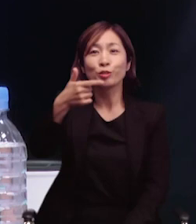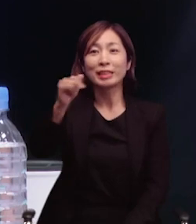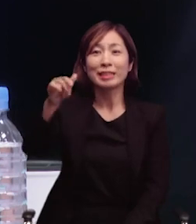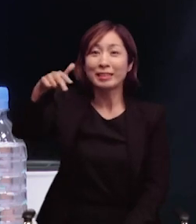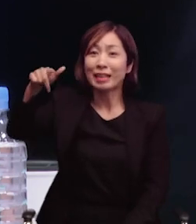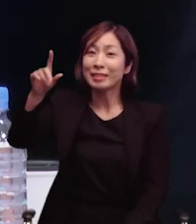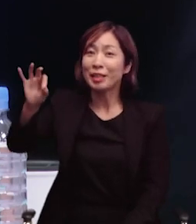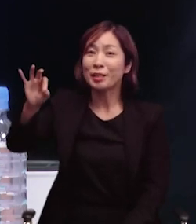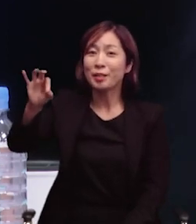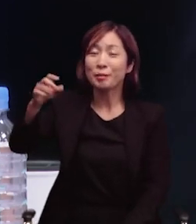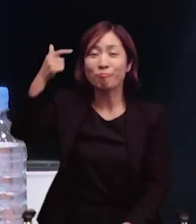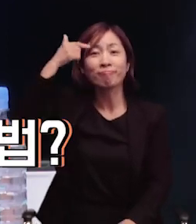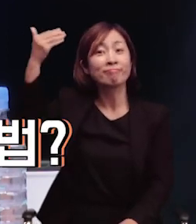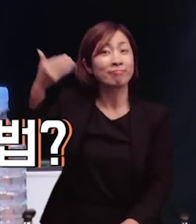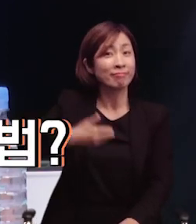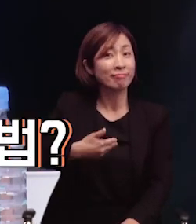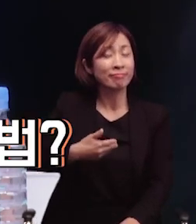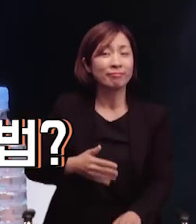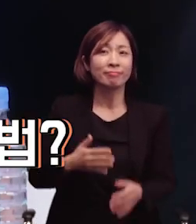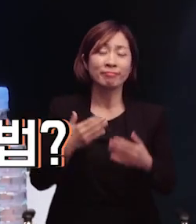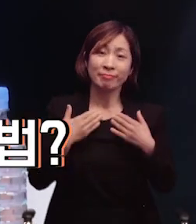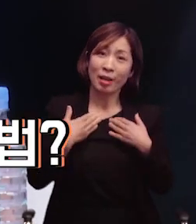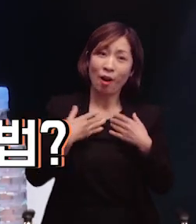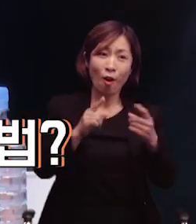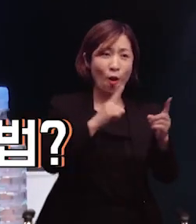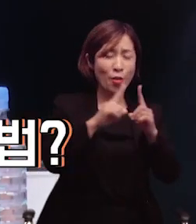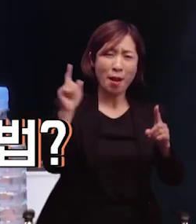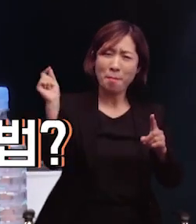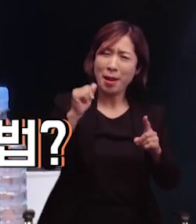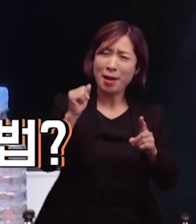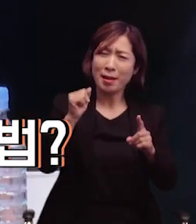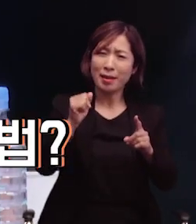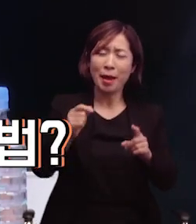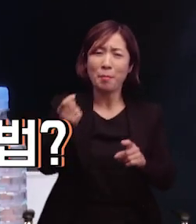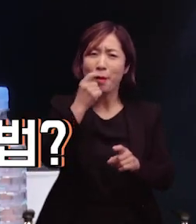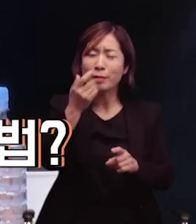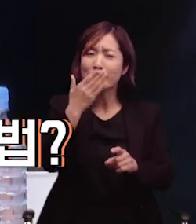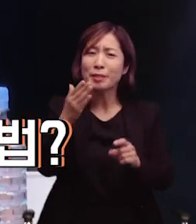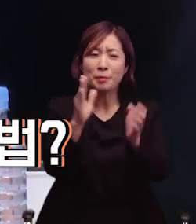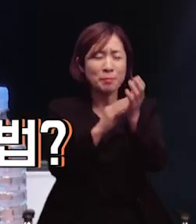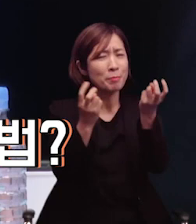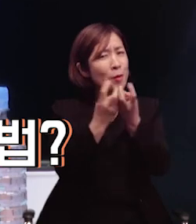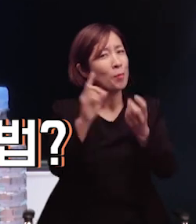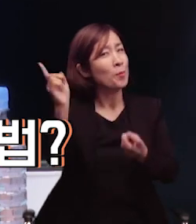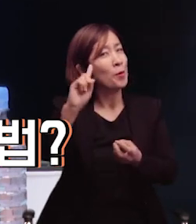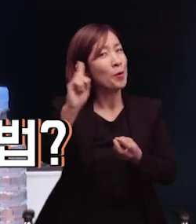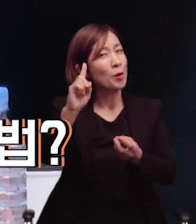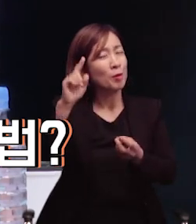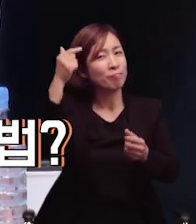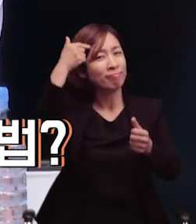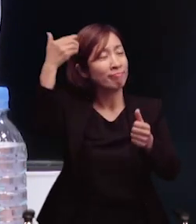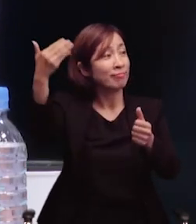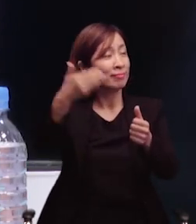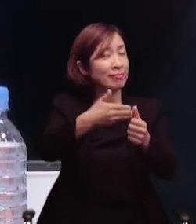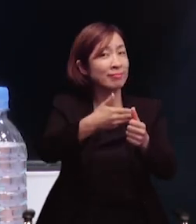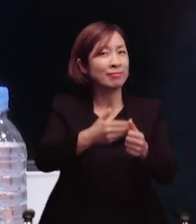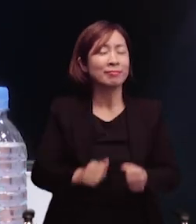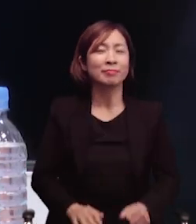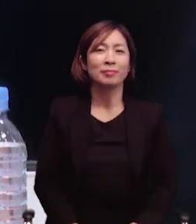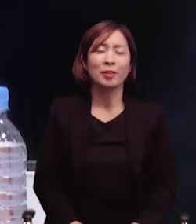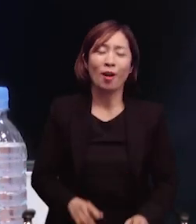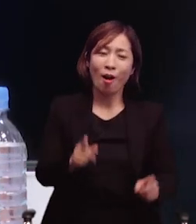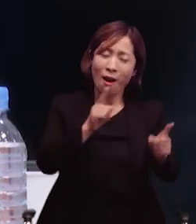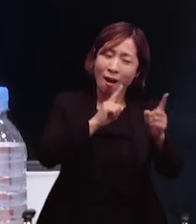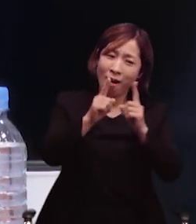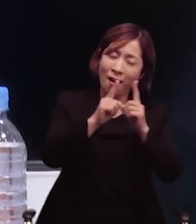주셨는데요 언어를 빠르게 습득하는 비법이 뭘까요 라고 물어 보셨는데요 자